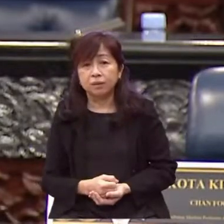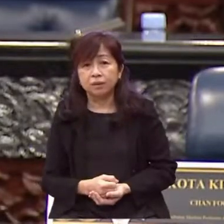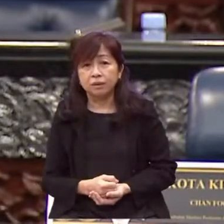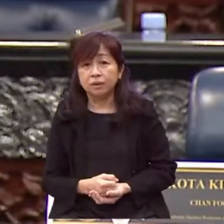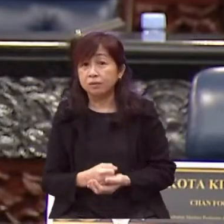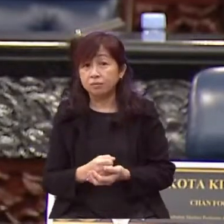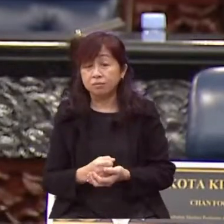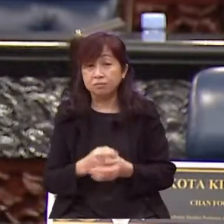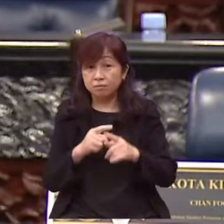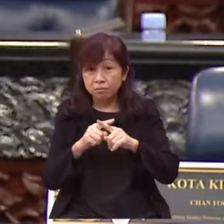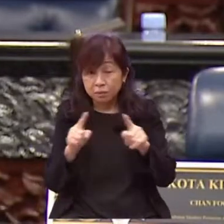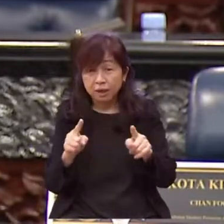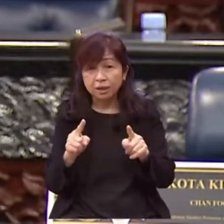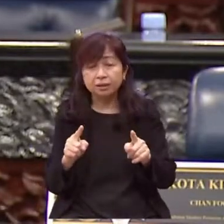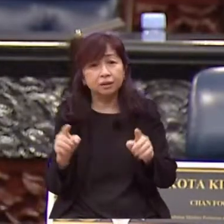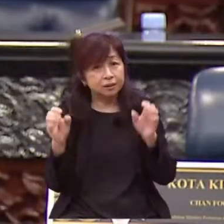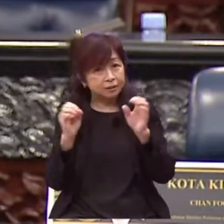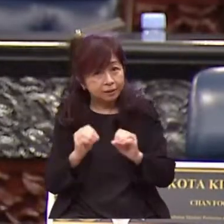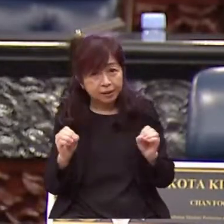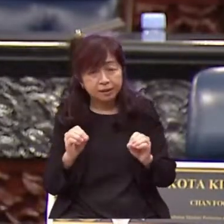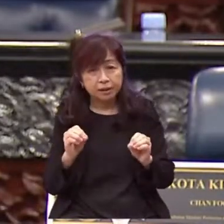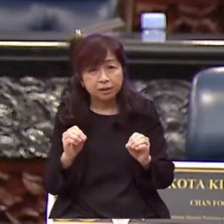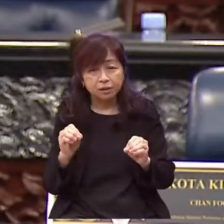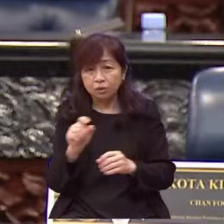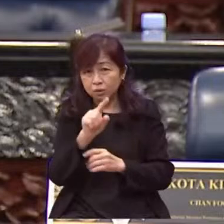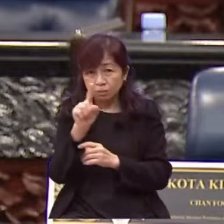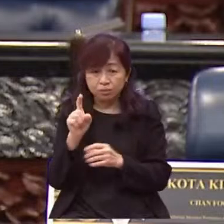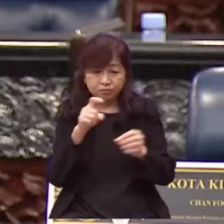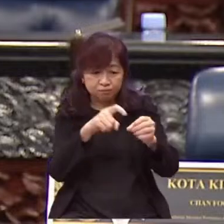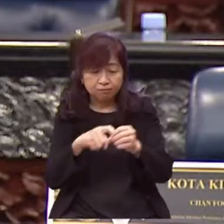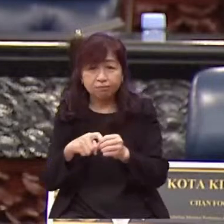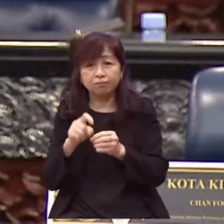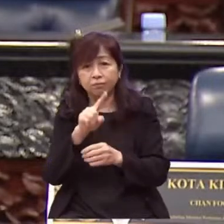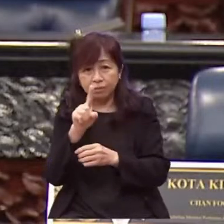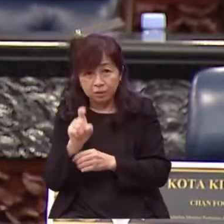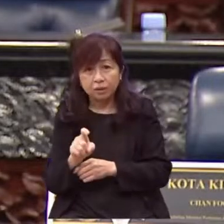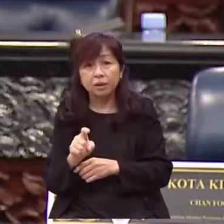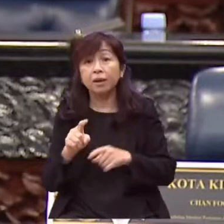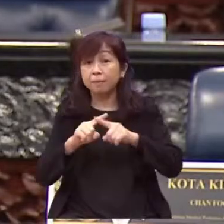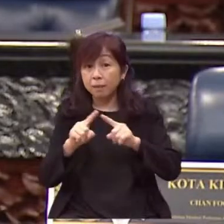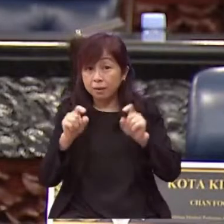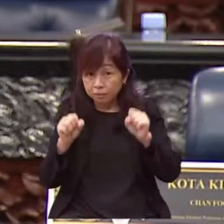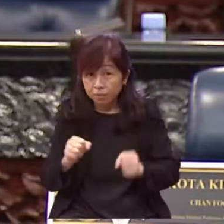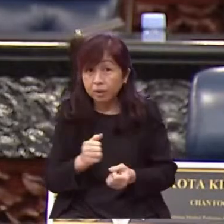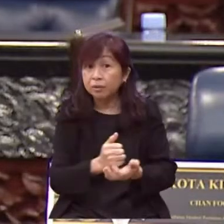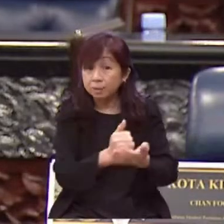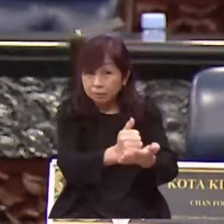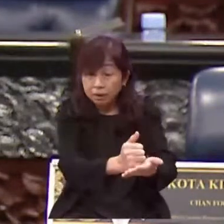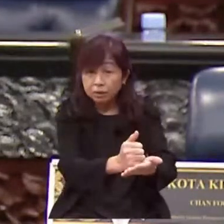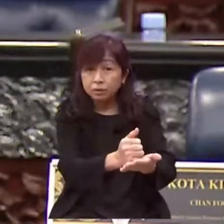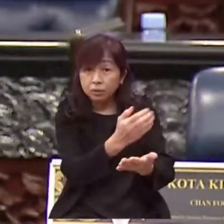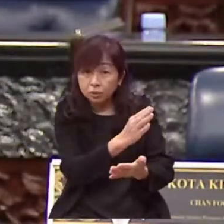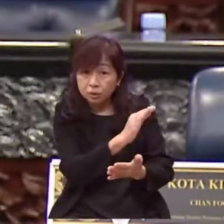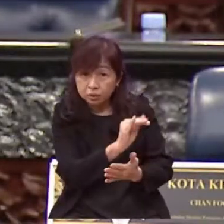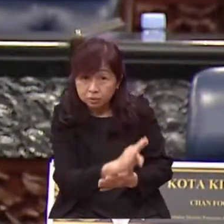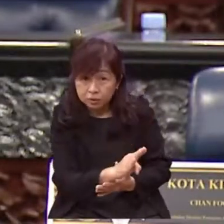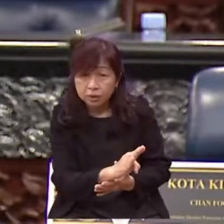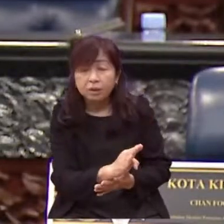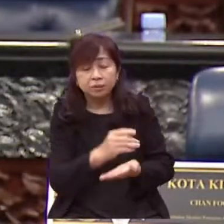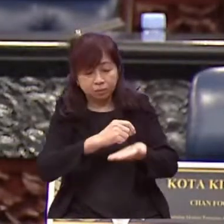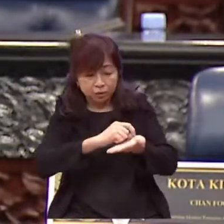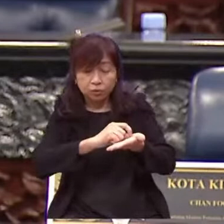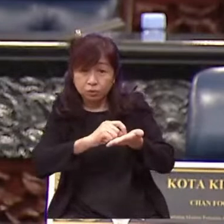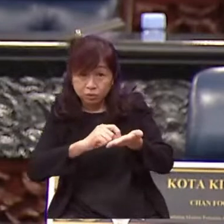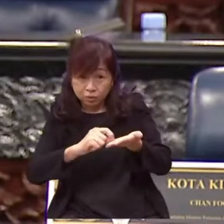dianya tidak ada kaitan dengan soal dan asal mungkin saya Boleh bantu yang bohong untuk dari segi statistik secara tertulis